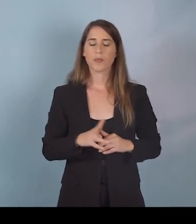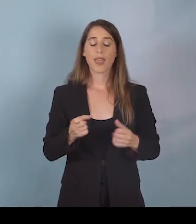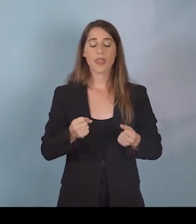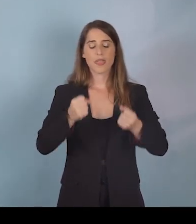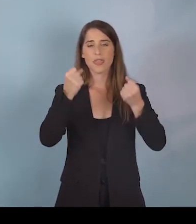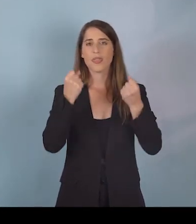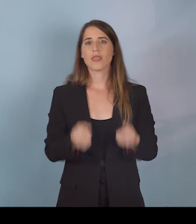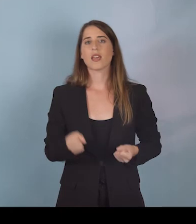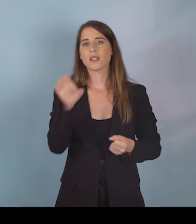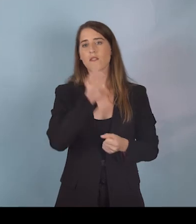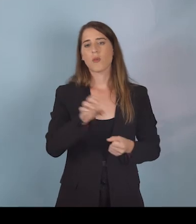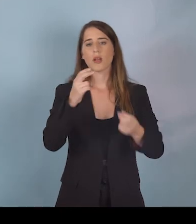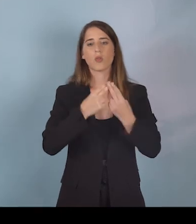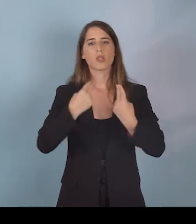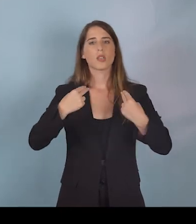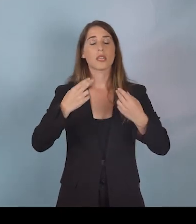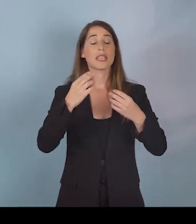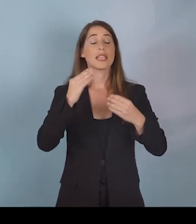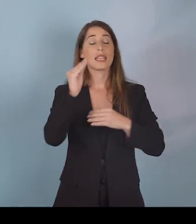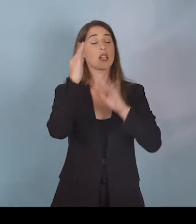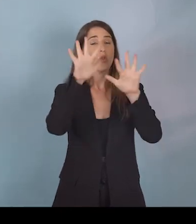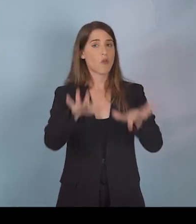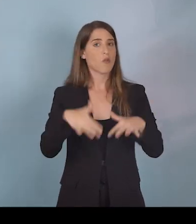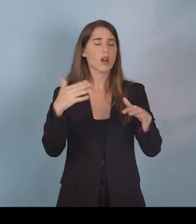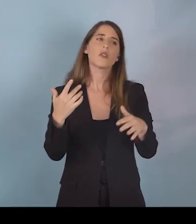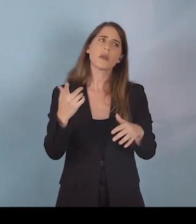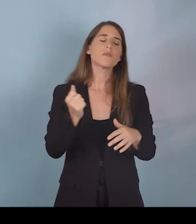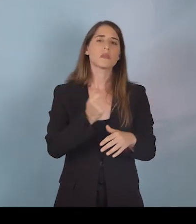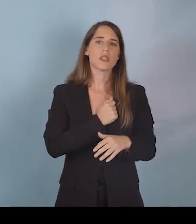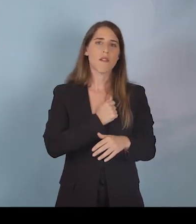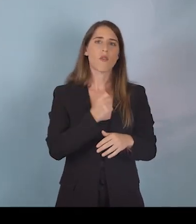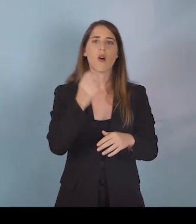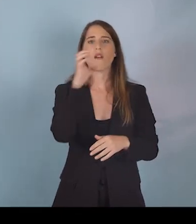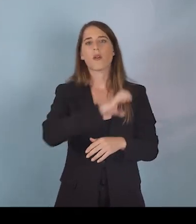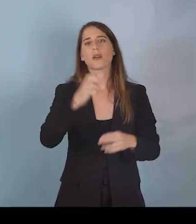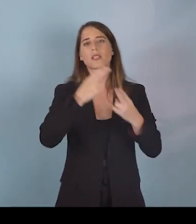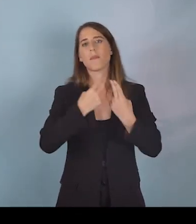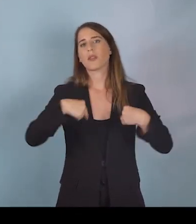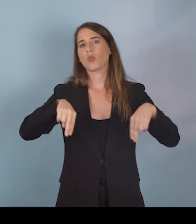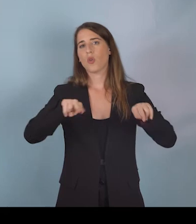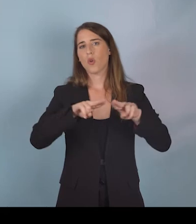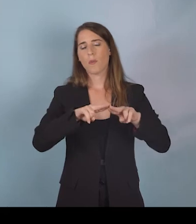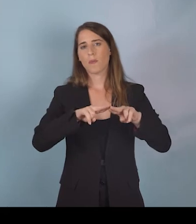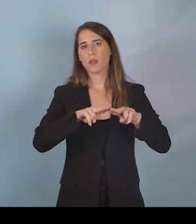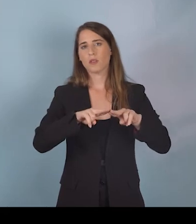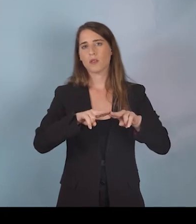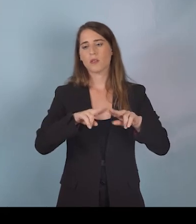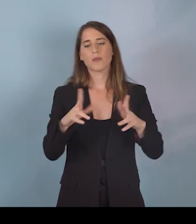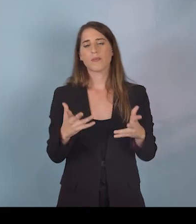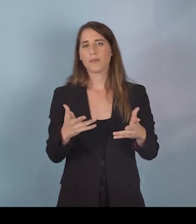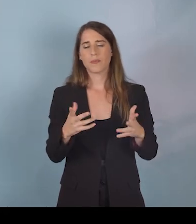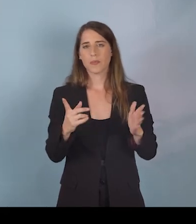είναι η θέση τουλάχιστον του Ευρωπαϊκού Κοινοβουλίου και νομίζω και της Ευρωπαϊκής Επιτροπής ότι